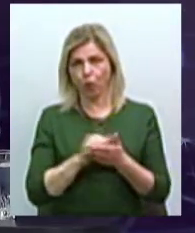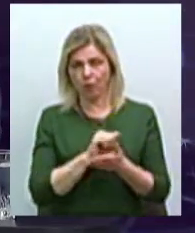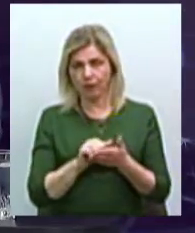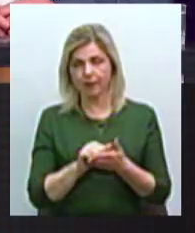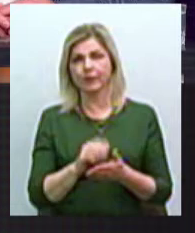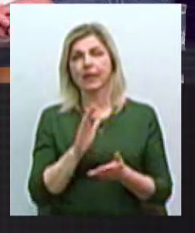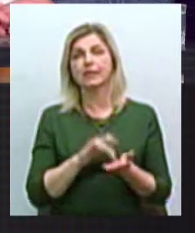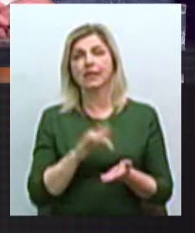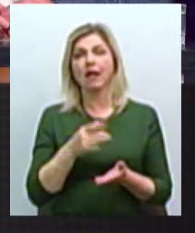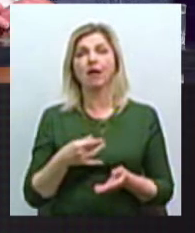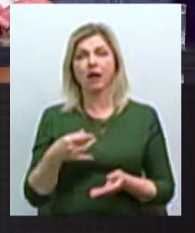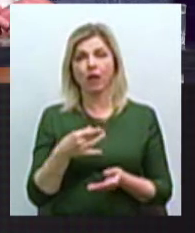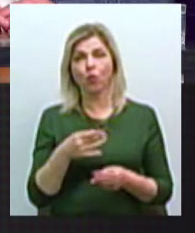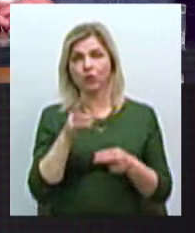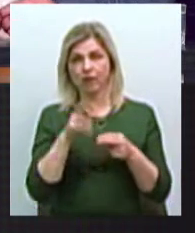стадії